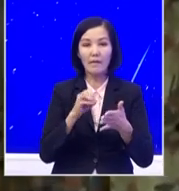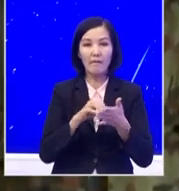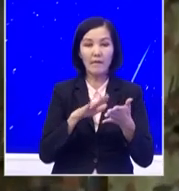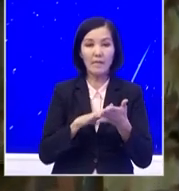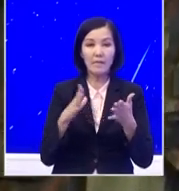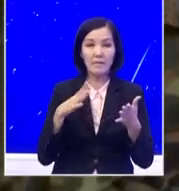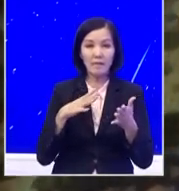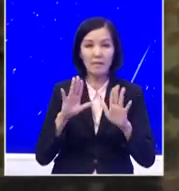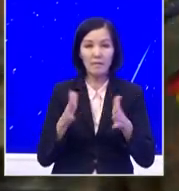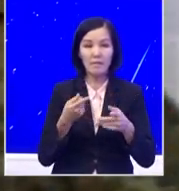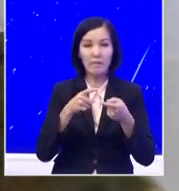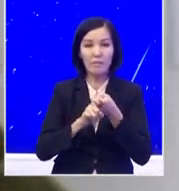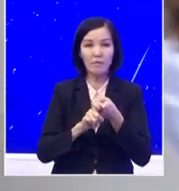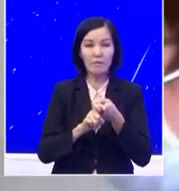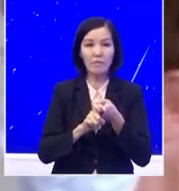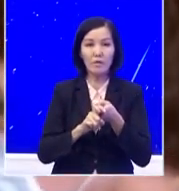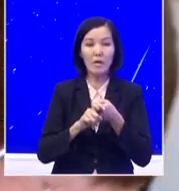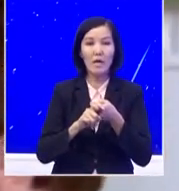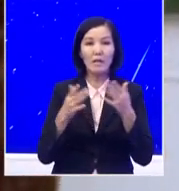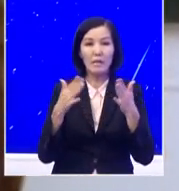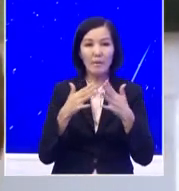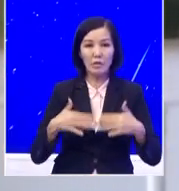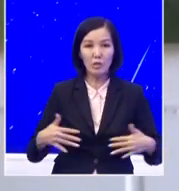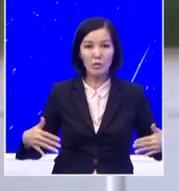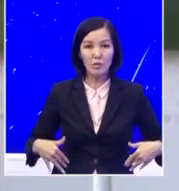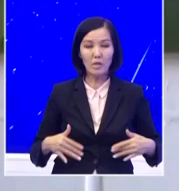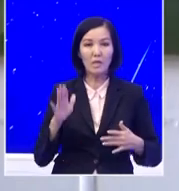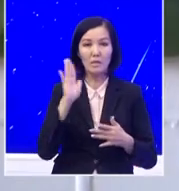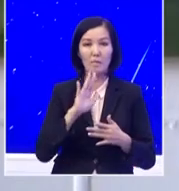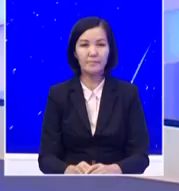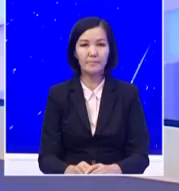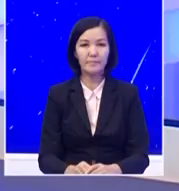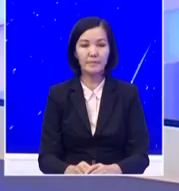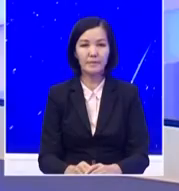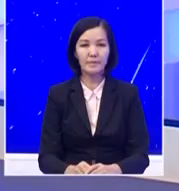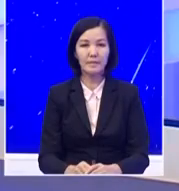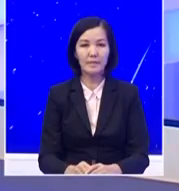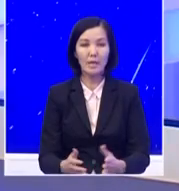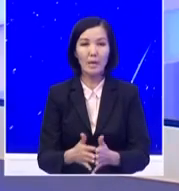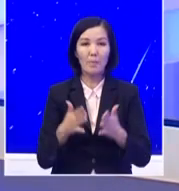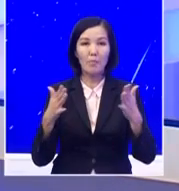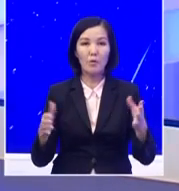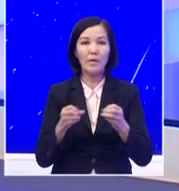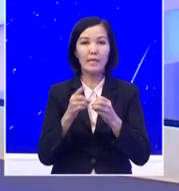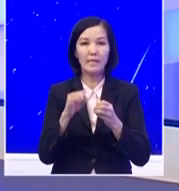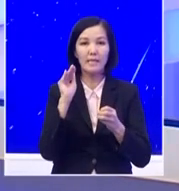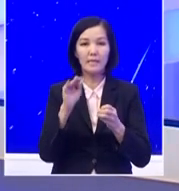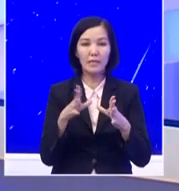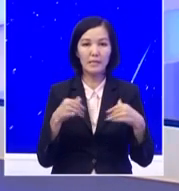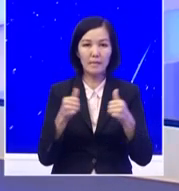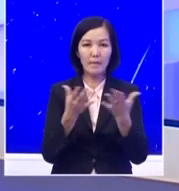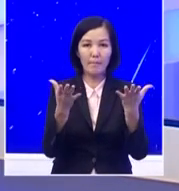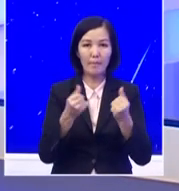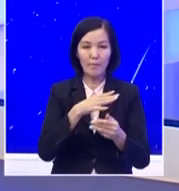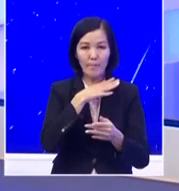случаи передачи COVID от человека домашним животным, в том числе и собакам. Более 11 тысяч семей получили